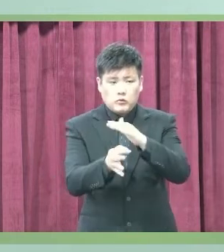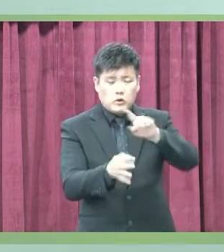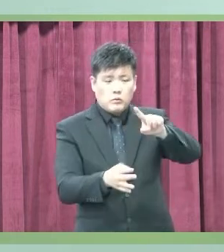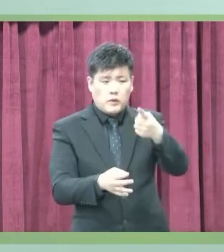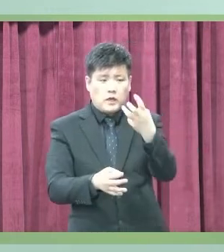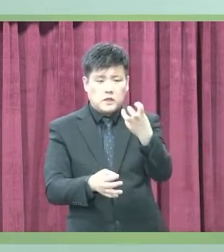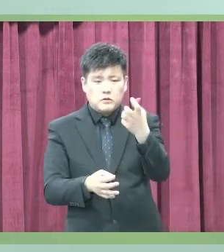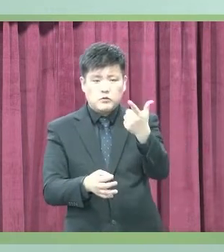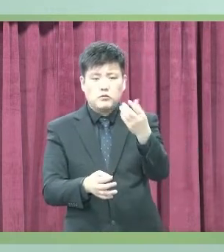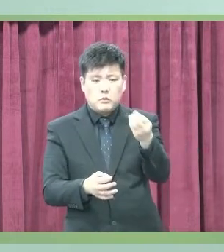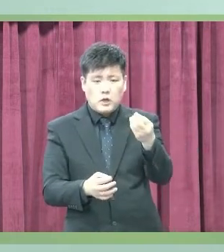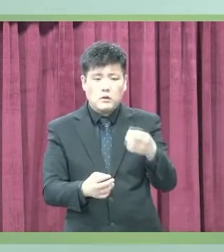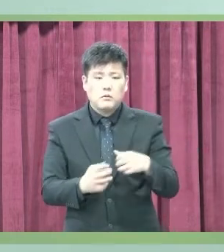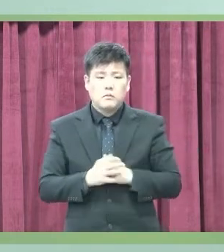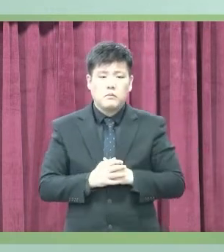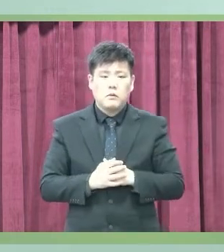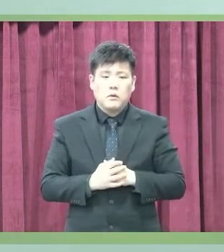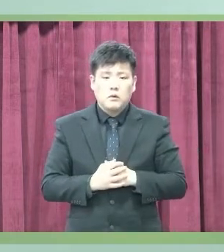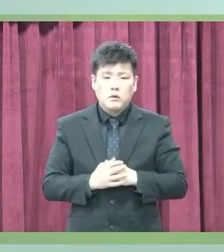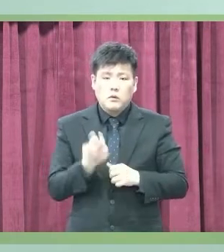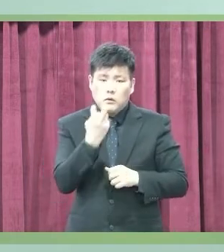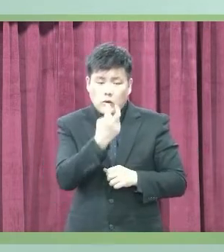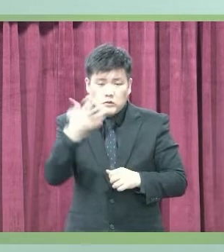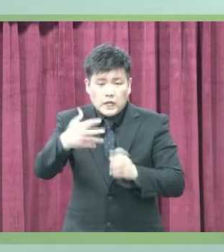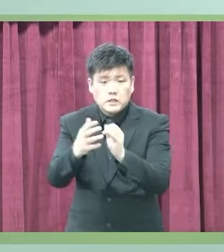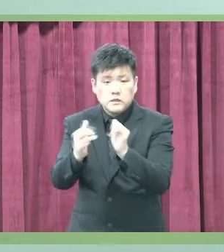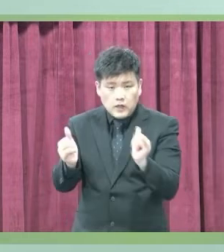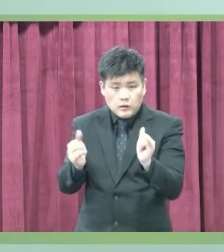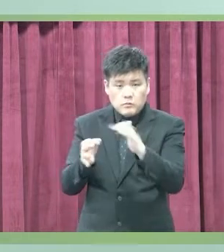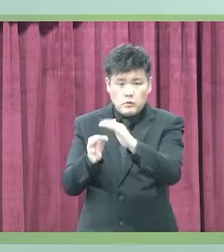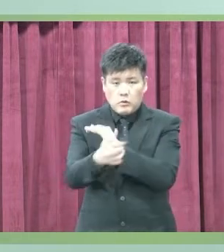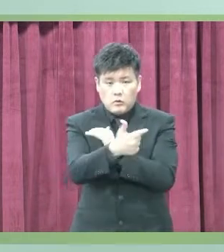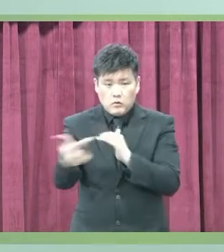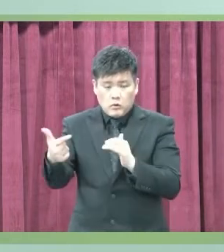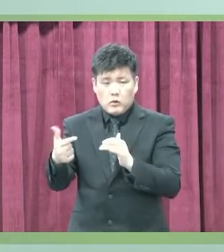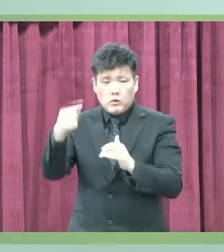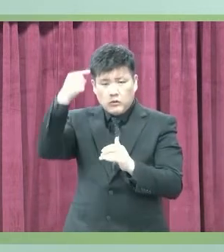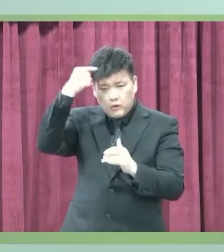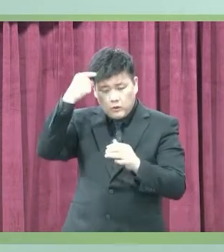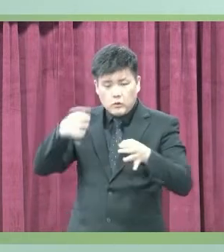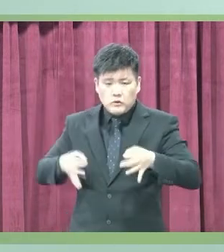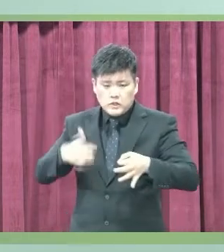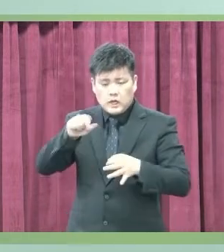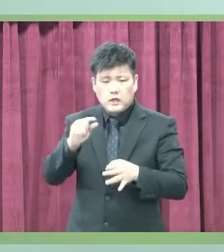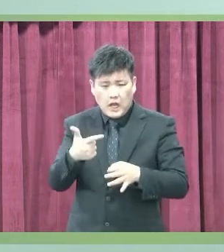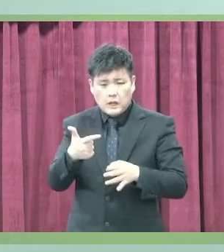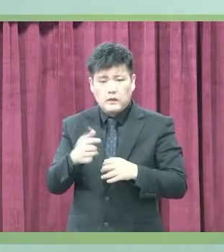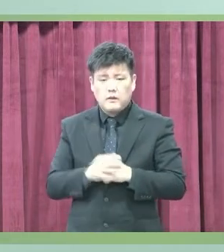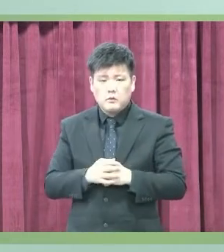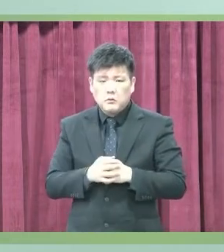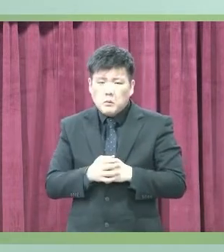원입니다. 검진 미수검자의 본인 부담금이 높은 장애 유형은 내변변 심장, 간 장애 순이고 낮은 장애